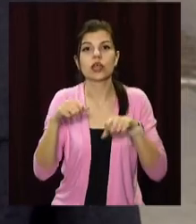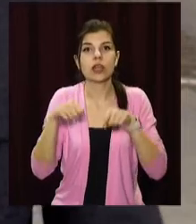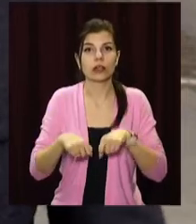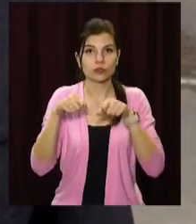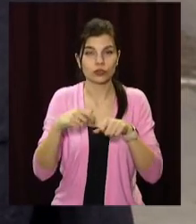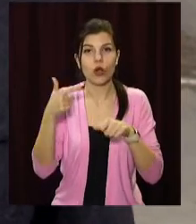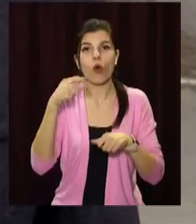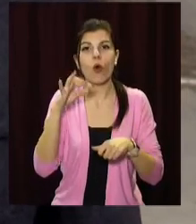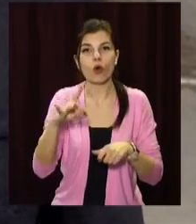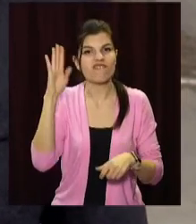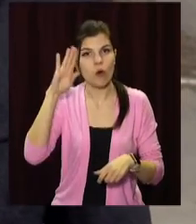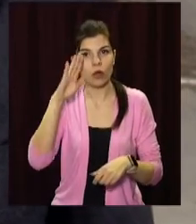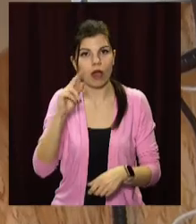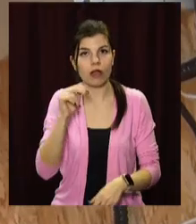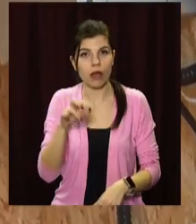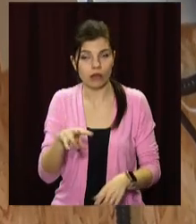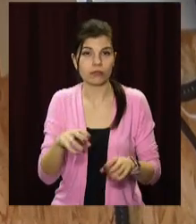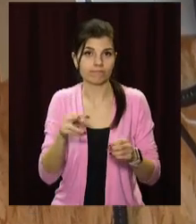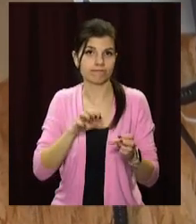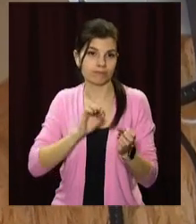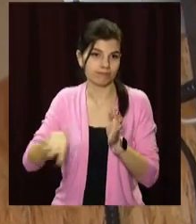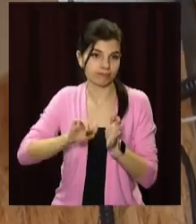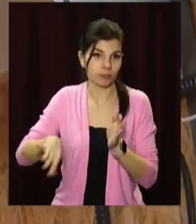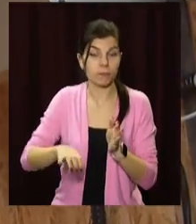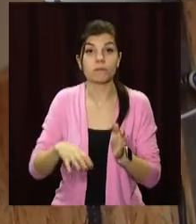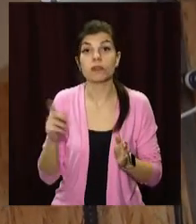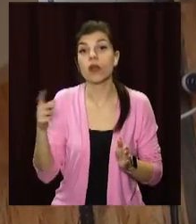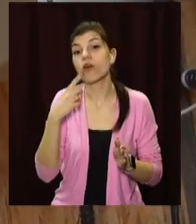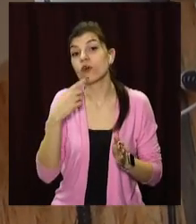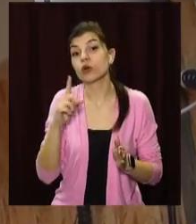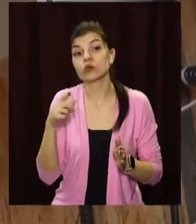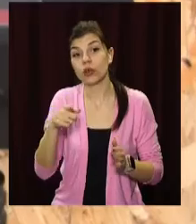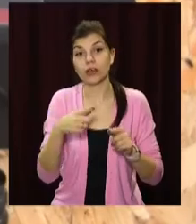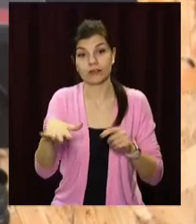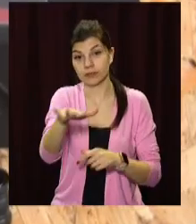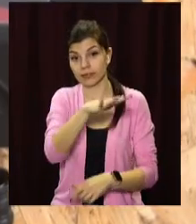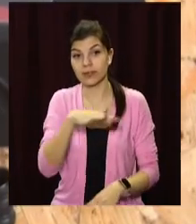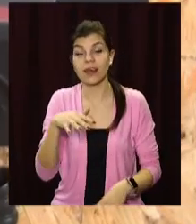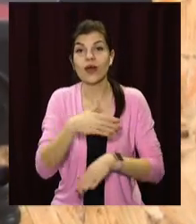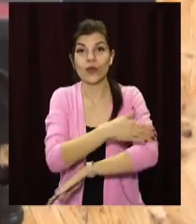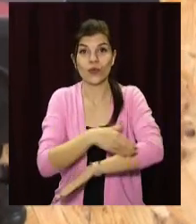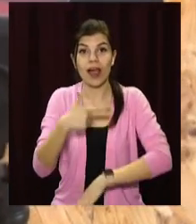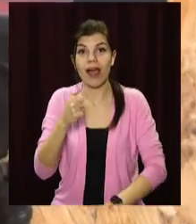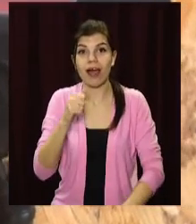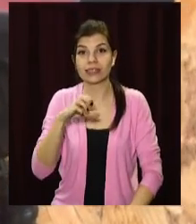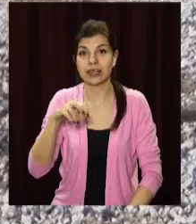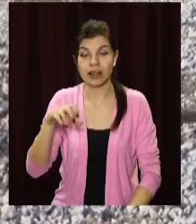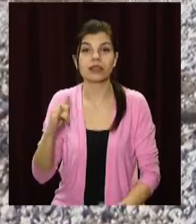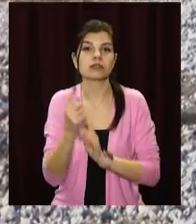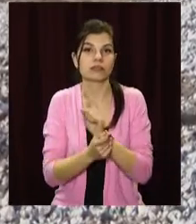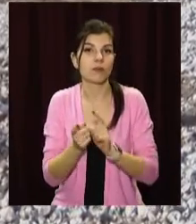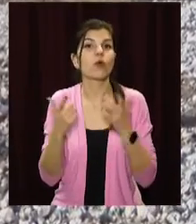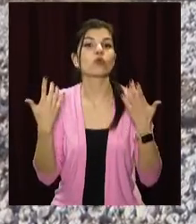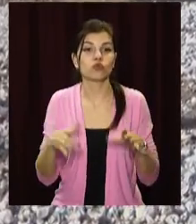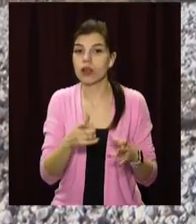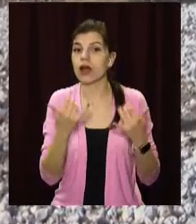станцію горводоканалу в центральну каналізацію. Комунальники стверджують, комунікації двох будинків по вулиці Гастелло переобладнали. Тепер